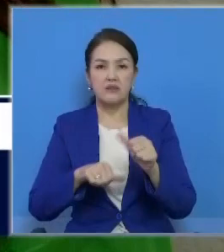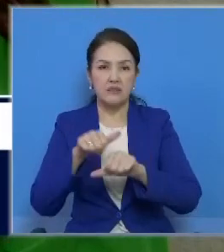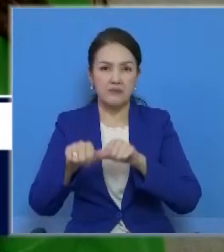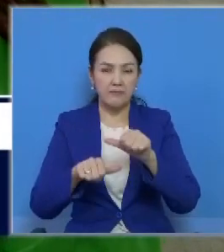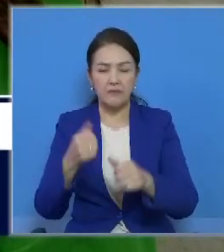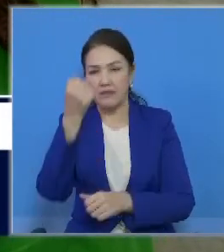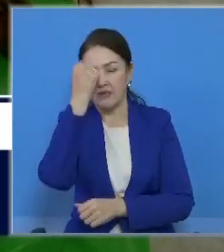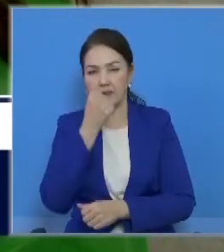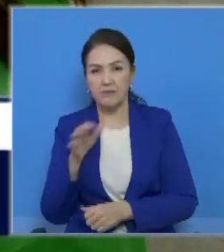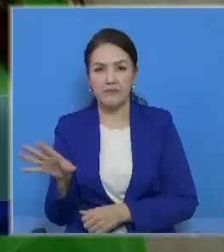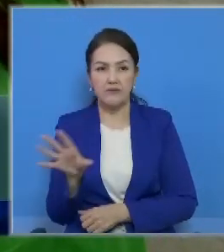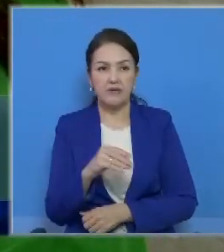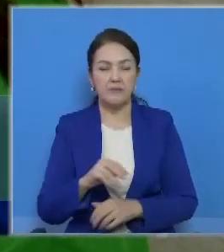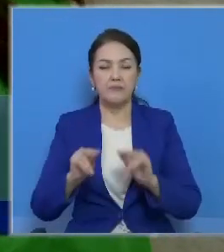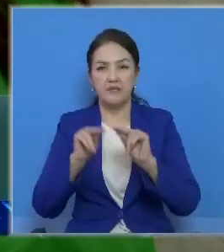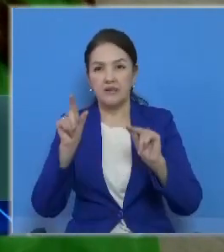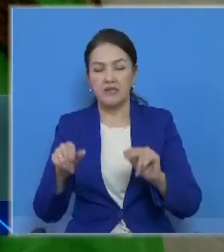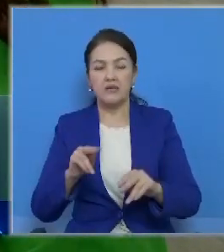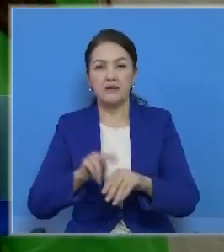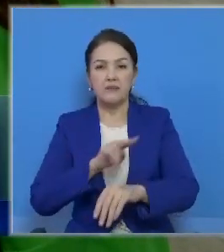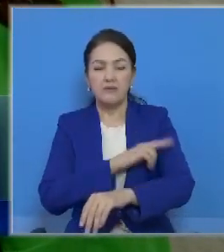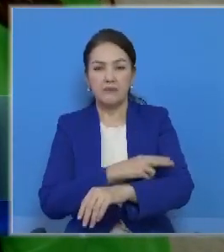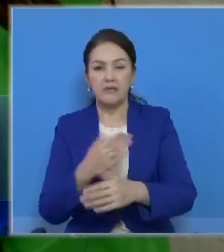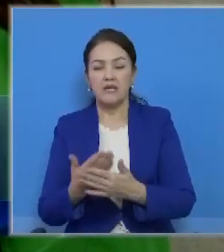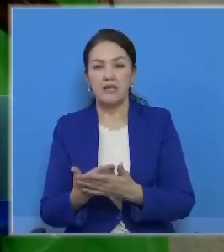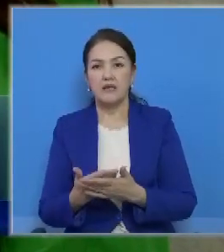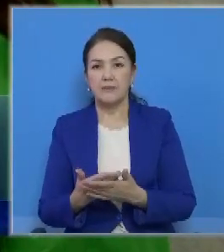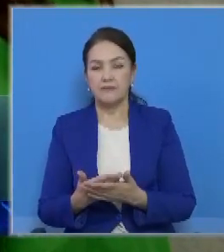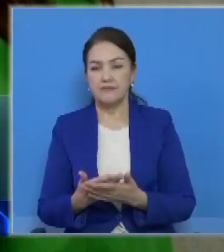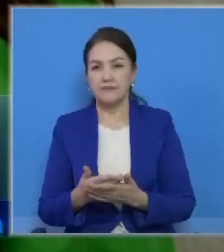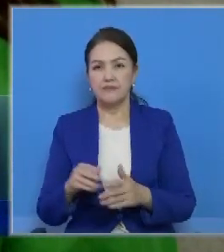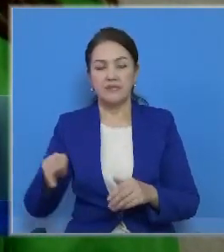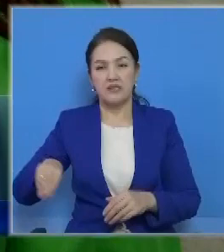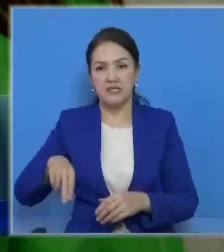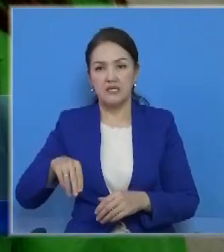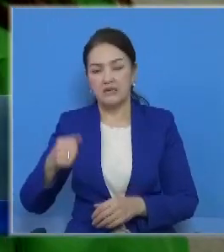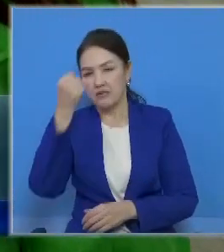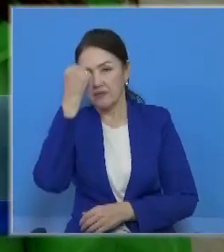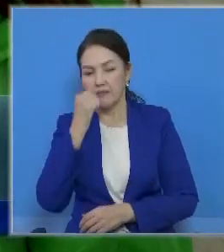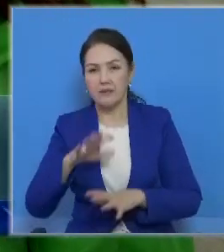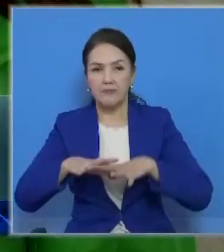Спасибо всем огромное учителям воспитателям директору